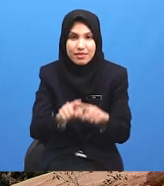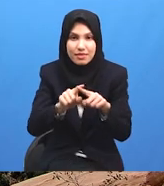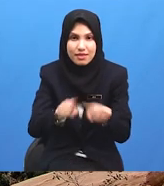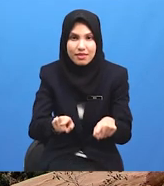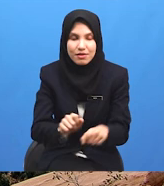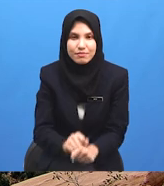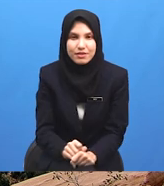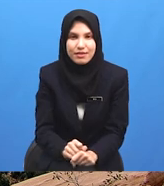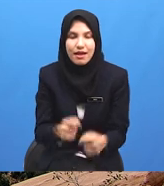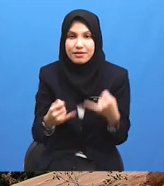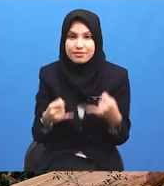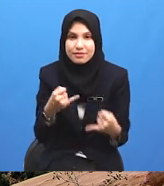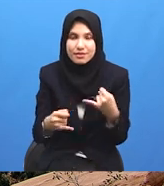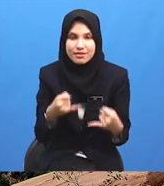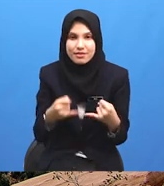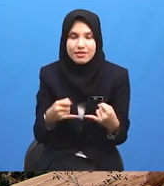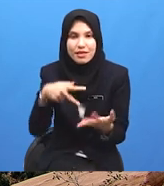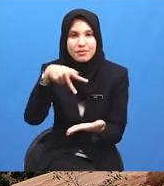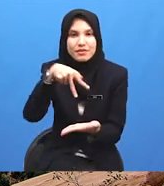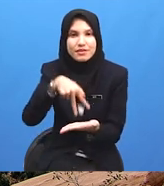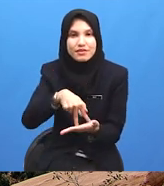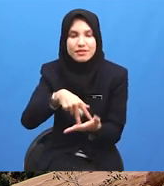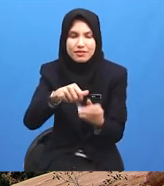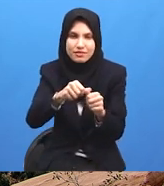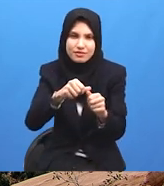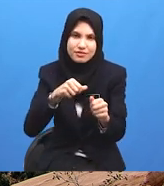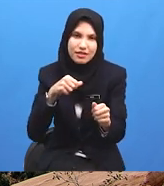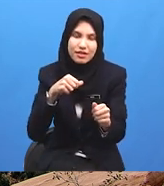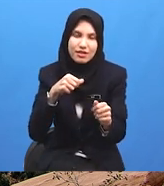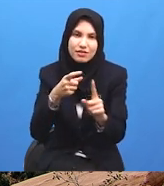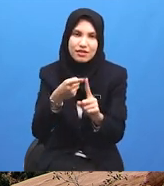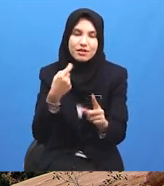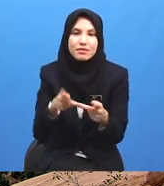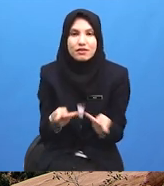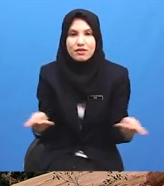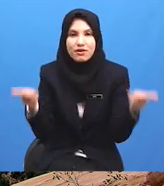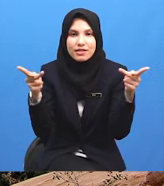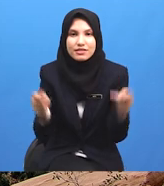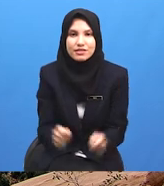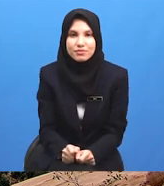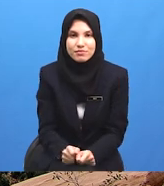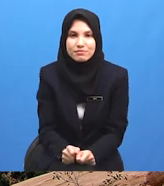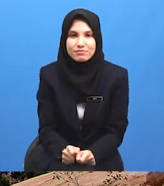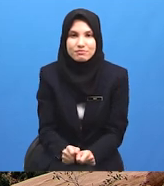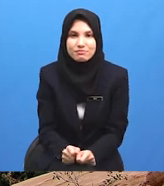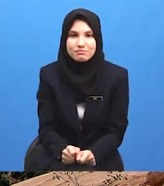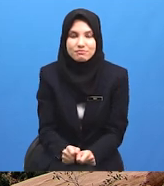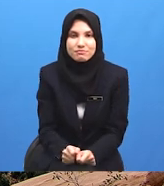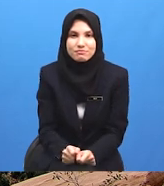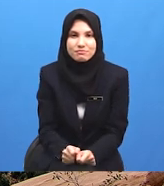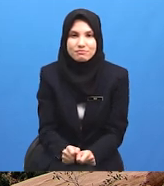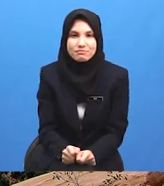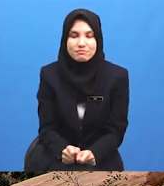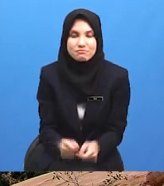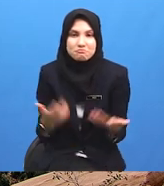Tetapi, jika kita berdiri jauh daripada kuali tersebut, kita tidak